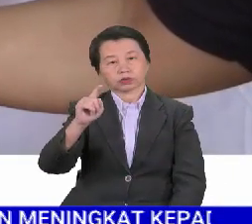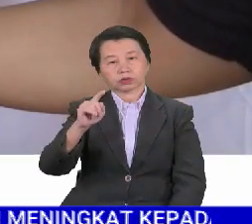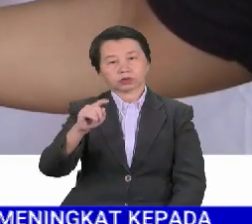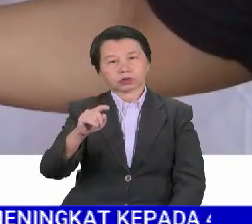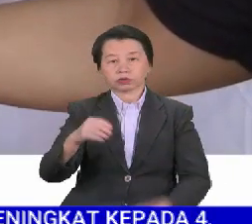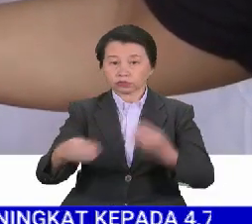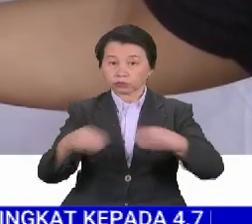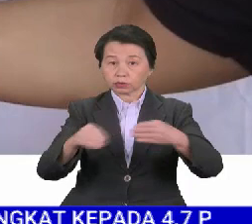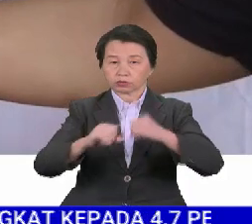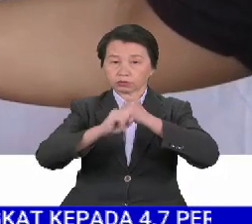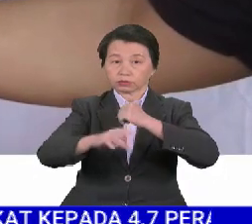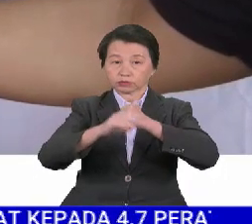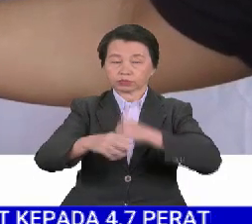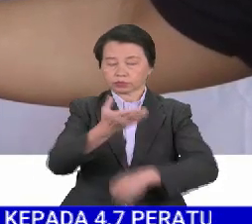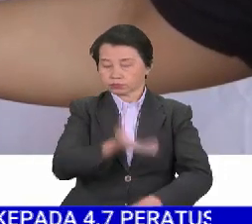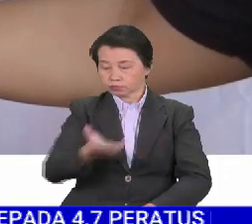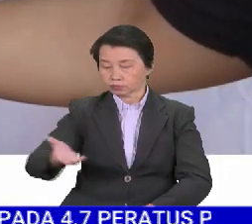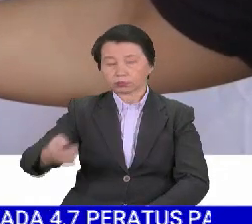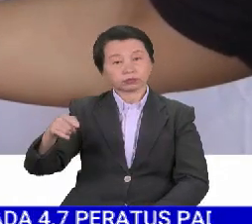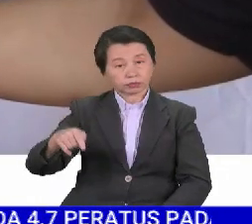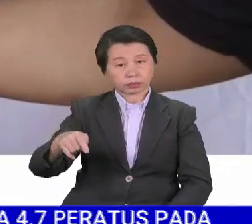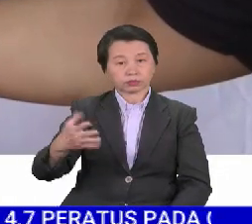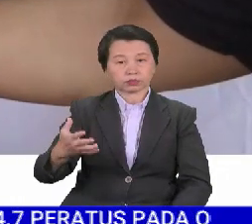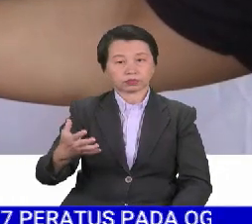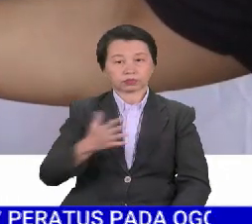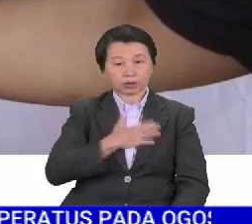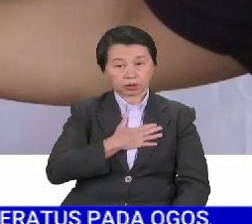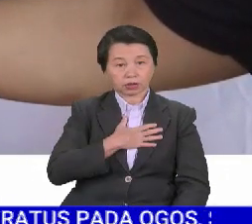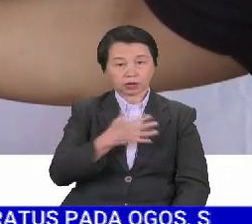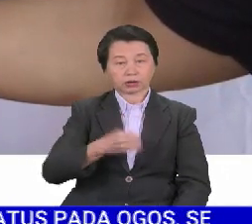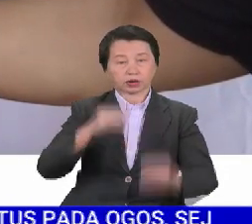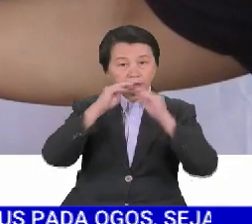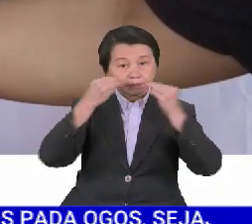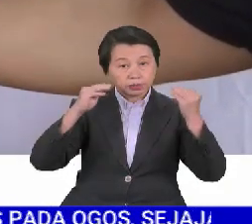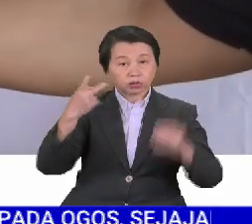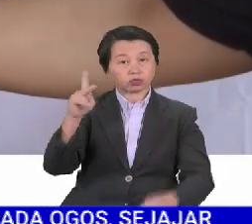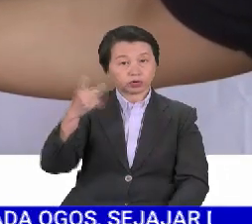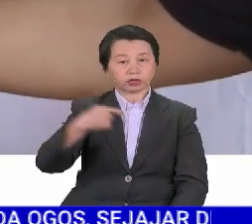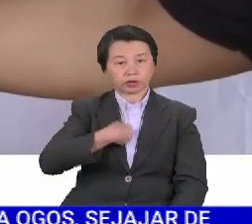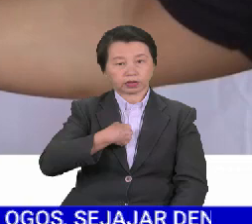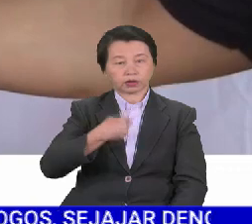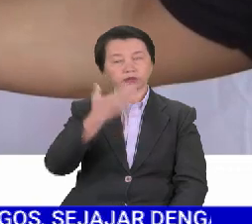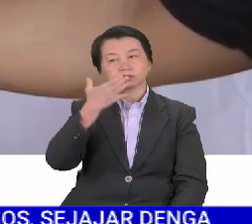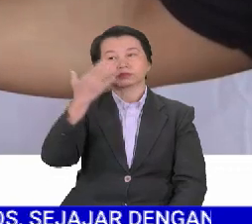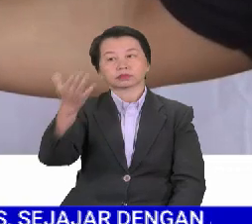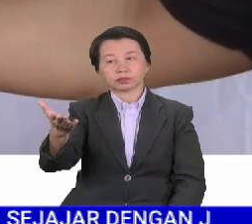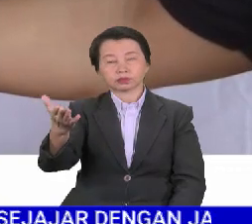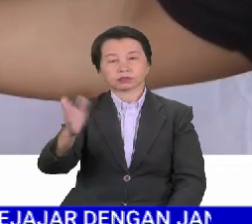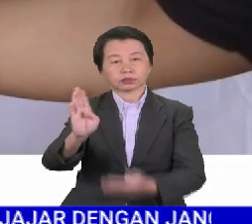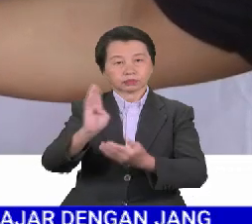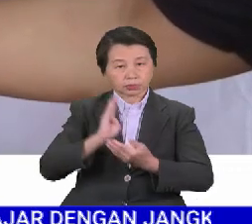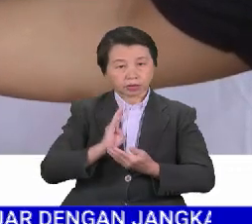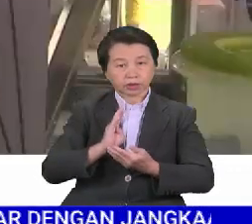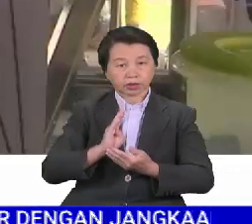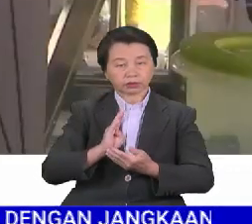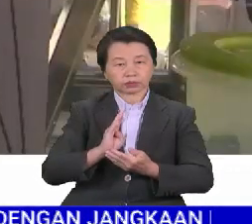jualan dan promosi produk mi kuning saya dan mi kuning kering. Terima kasihlah kepada bantuan Resda